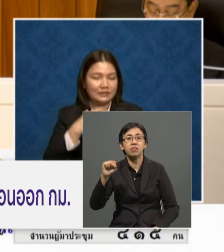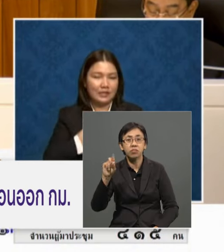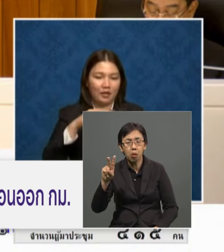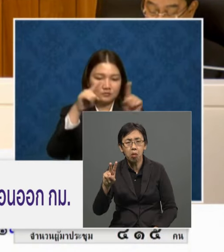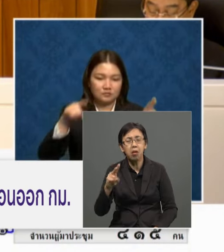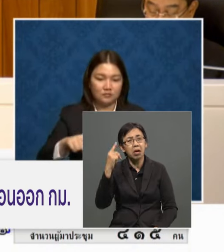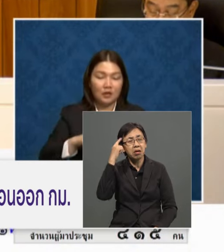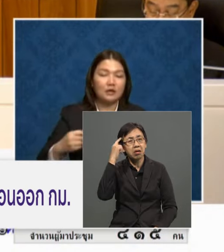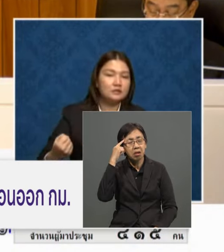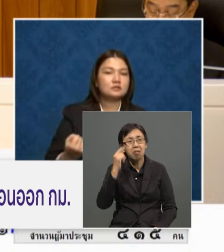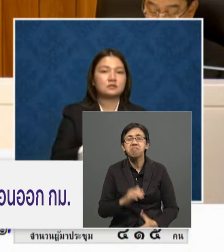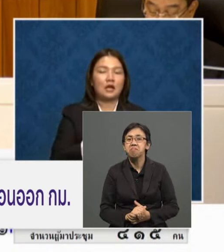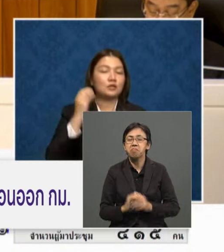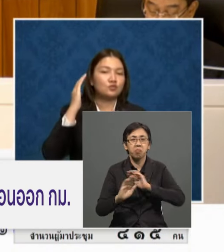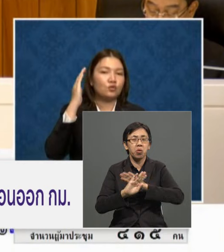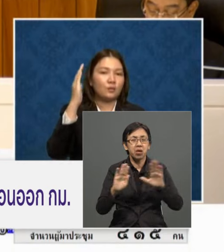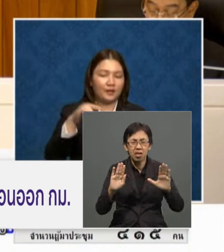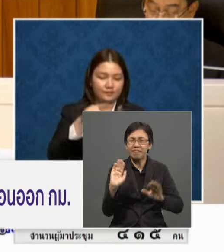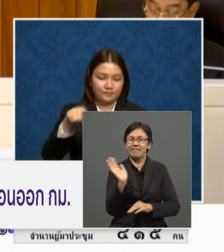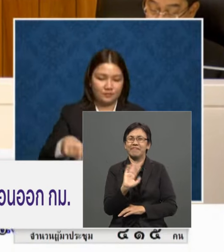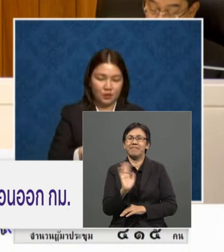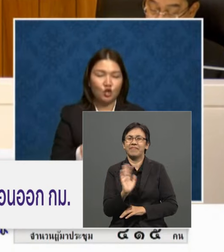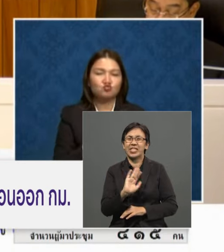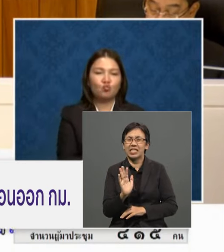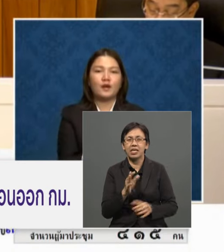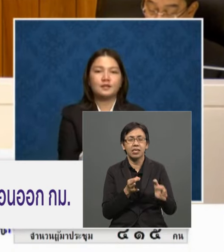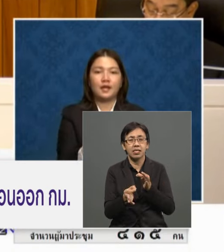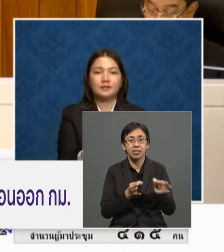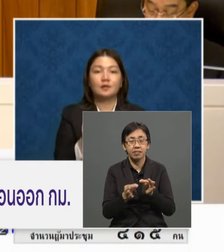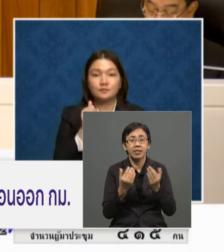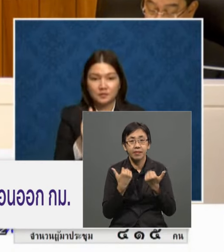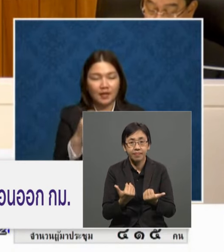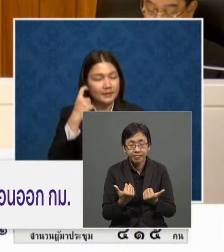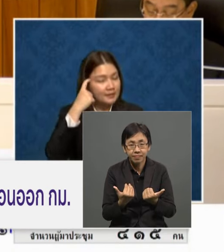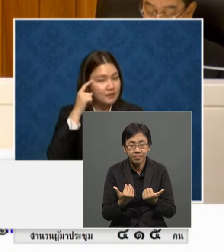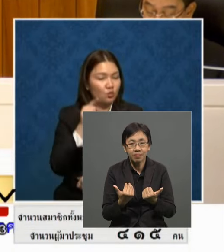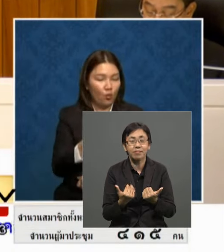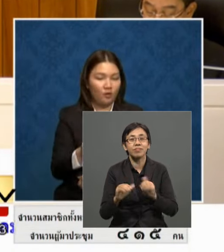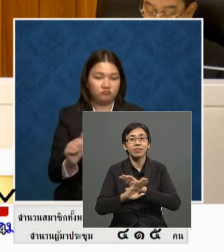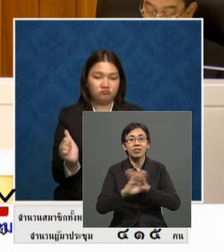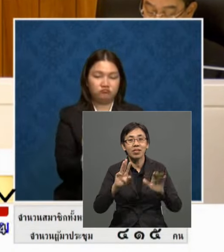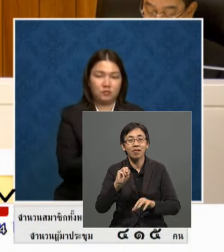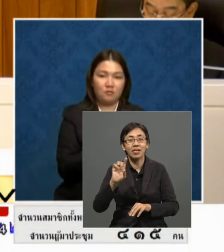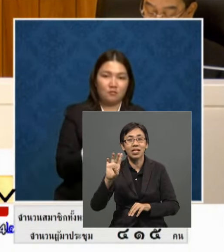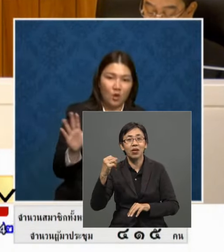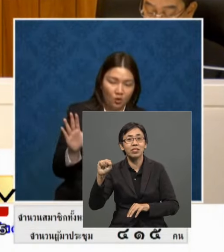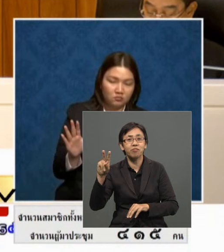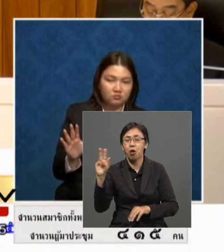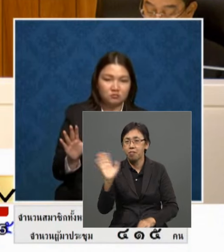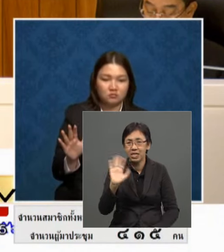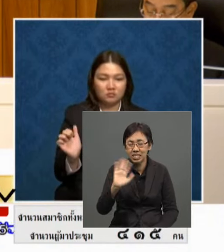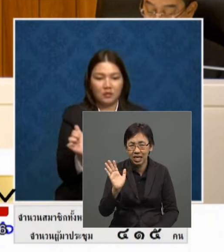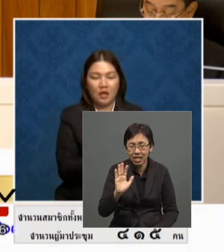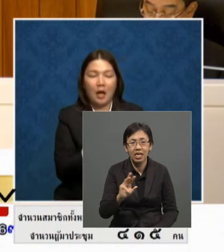ท่านยังเข้าใจว่าจะเป็นการยกเลิกเพราะฉะนั้นย้ำนะคะว่าตอนนี้เนี่ยไม่ใช่การยกเลิกมาตรา 112